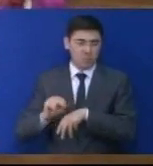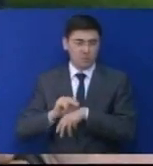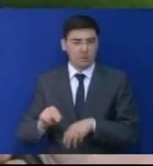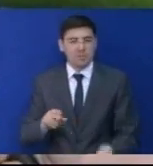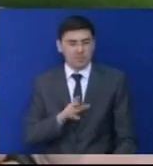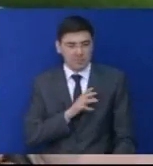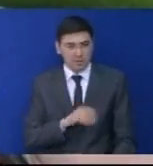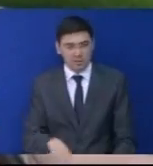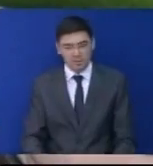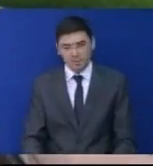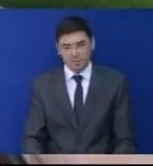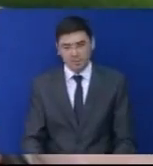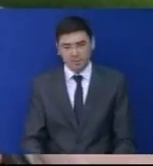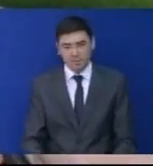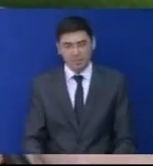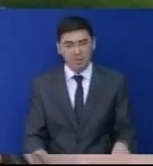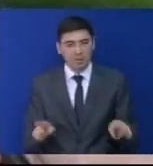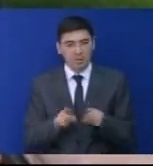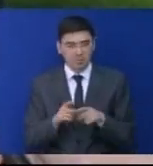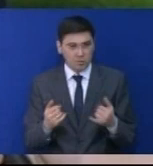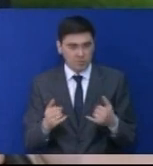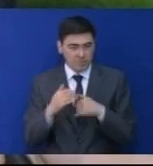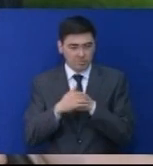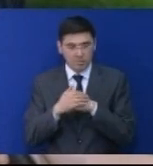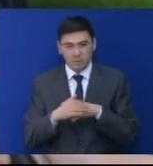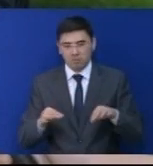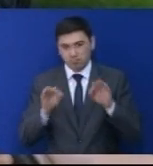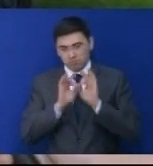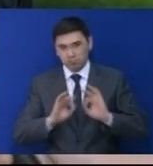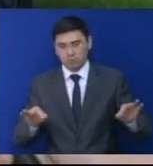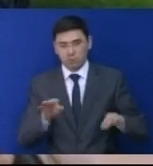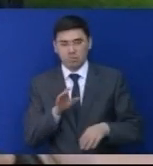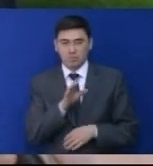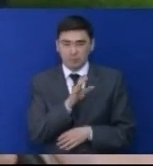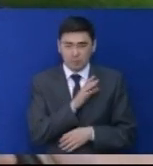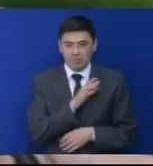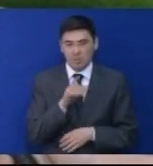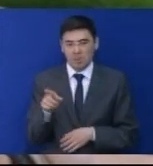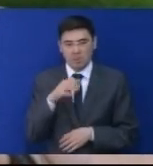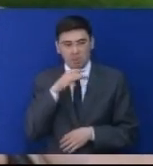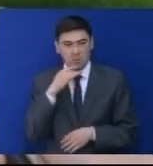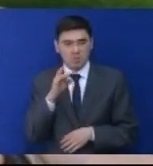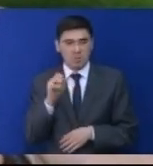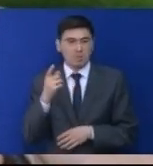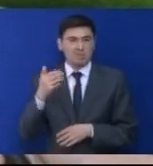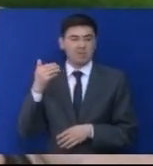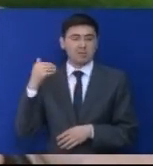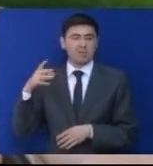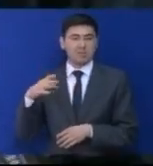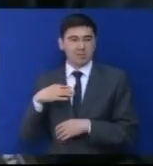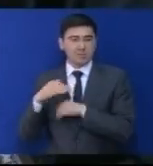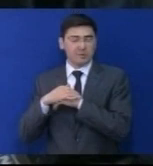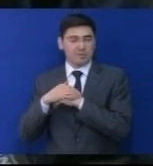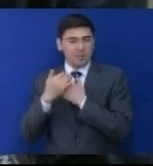анасы. Он бір кереметте бір үлкен кеш өткізген жатыр. Ол бірінші емес, бұрында талай рет кеш берген. Бүкіл